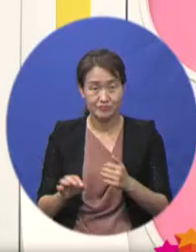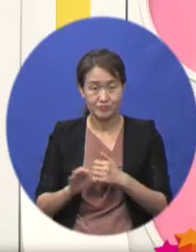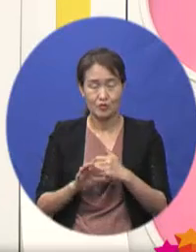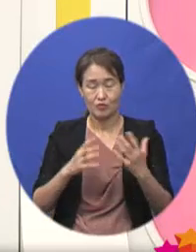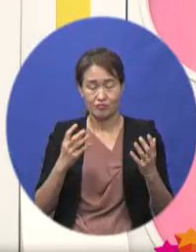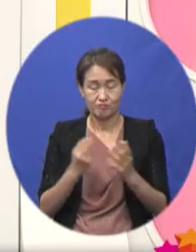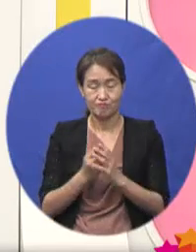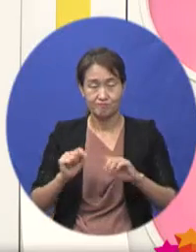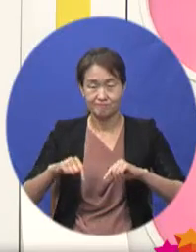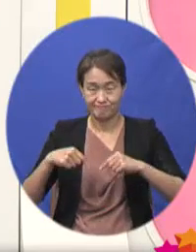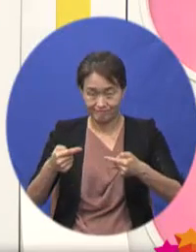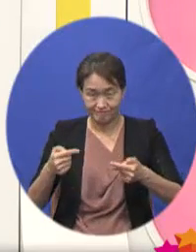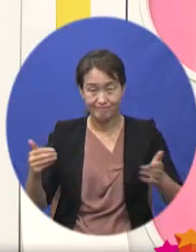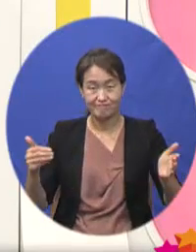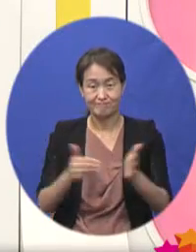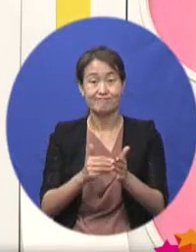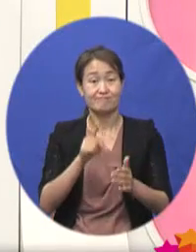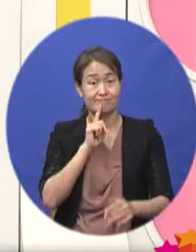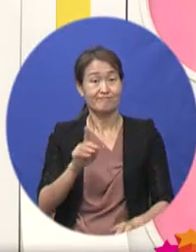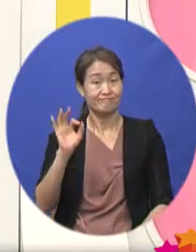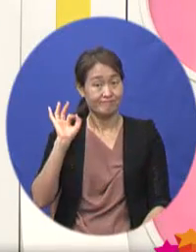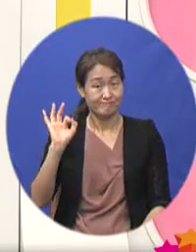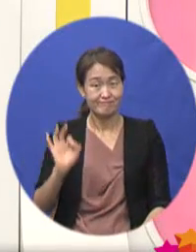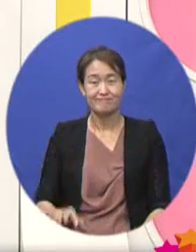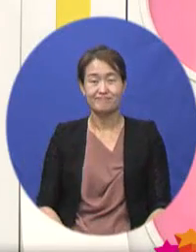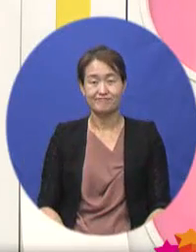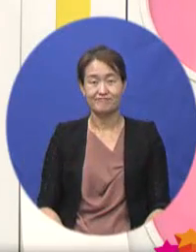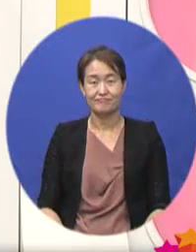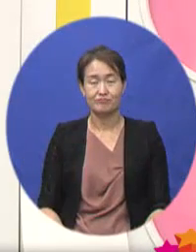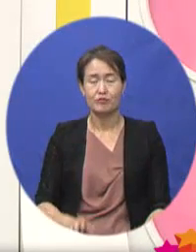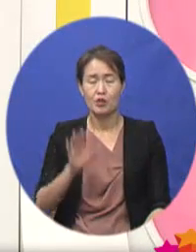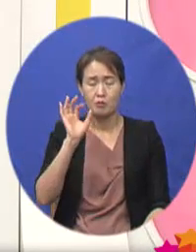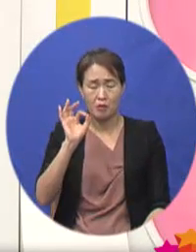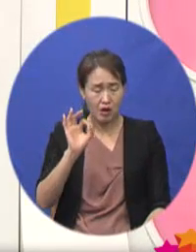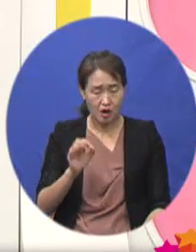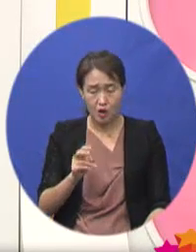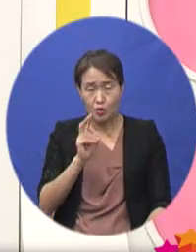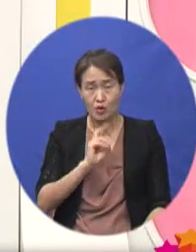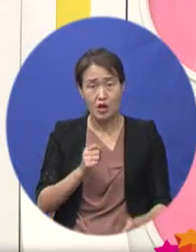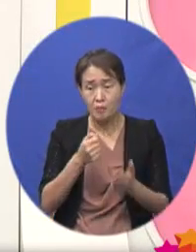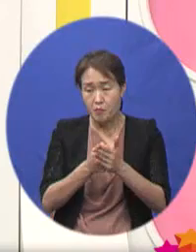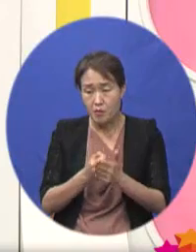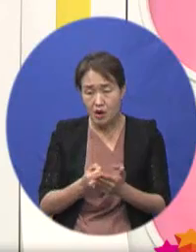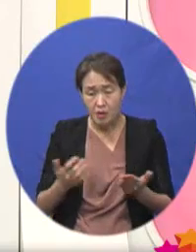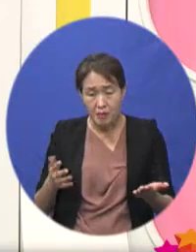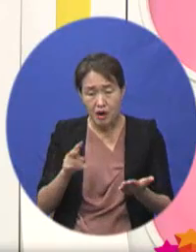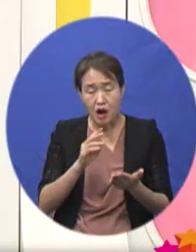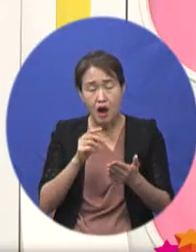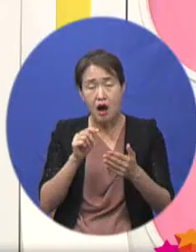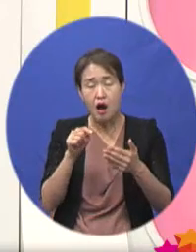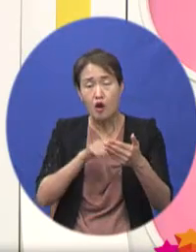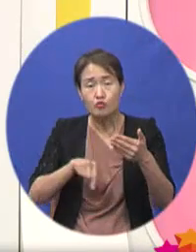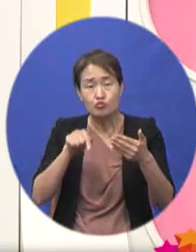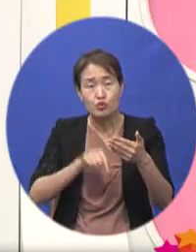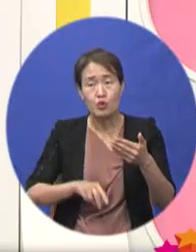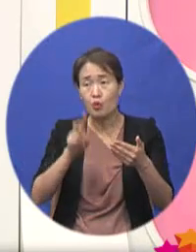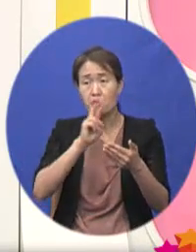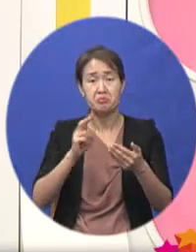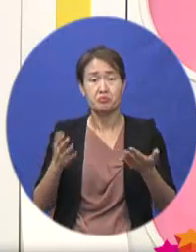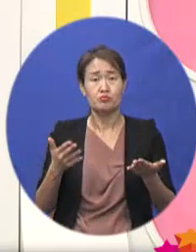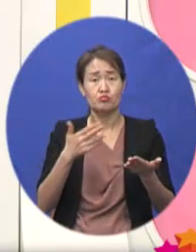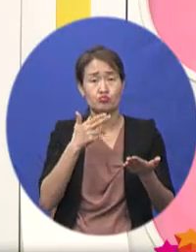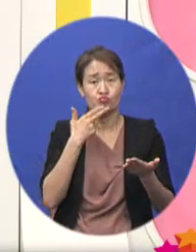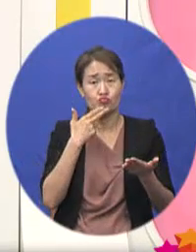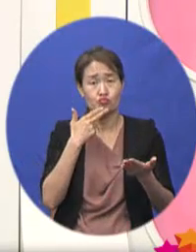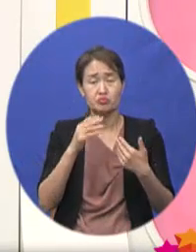참여가 완료됩니다. 그렇죠. 네. 다 아셨다고 그러네요. 네. 그럼 이제 지정곡 9곡 중에서 불 노래가 없다. 나는